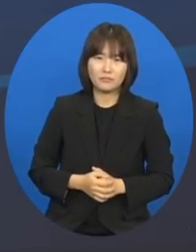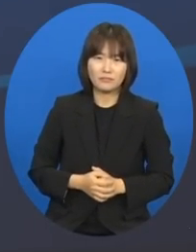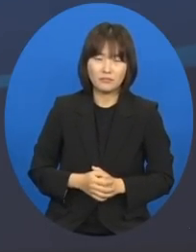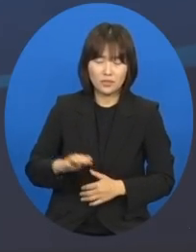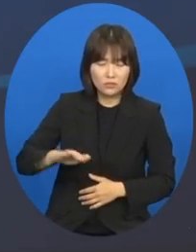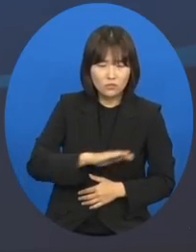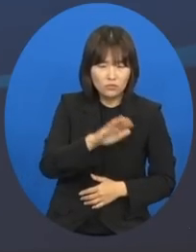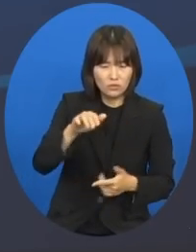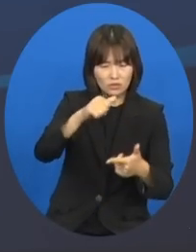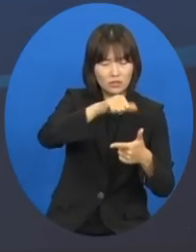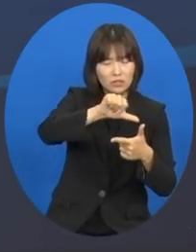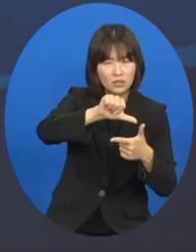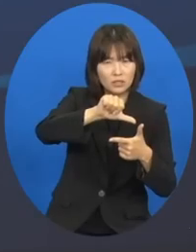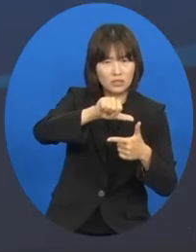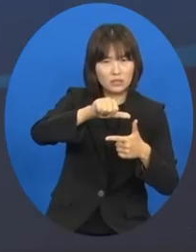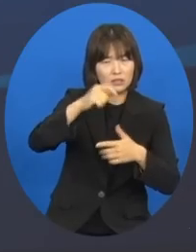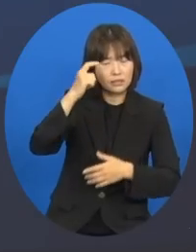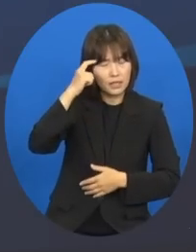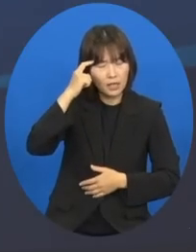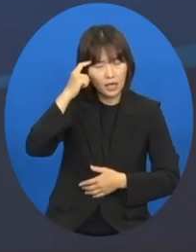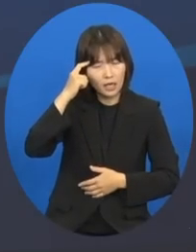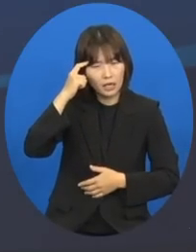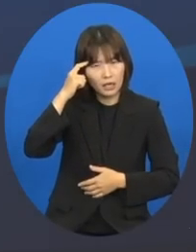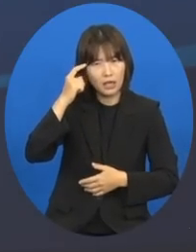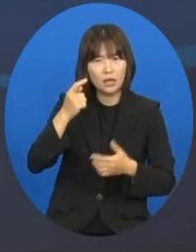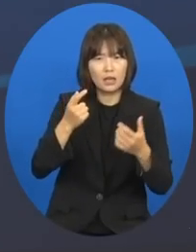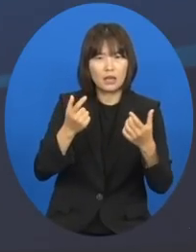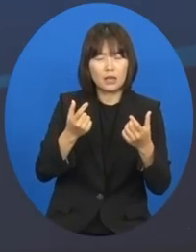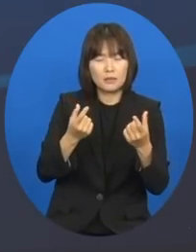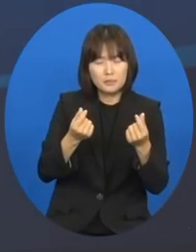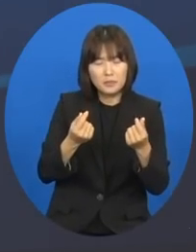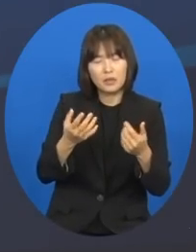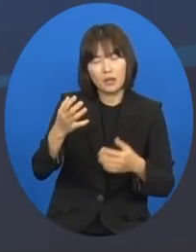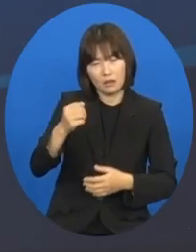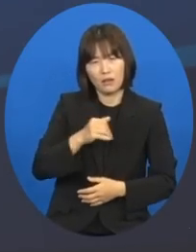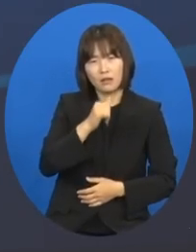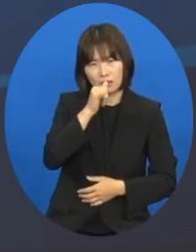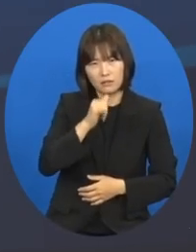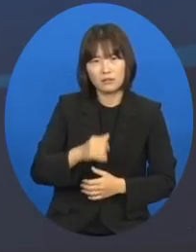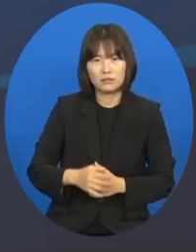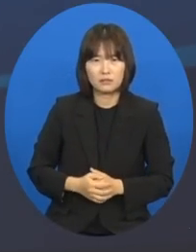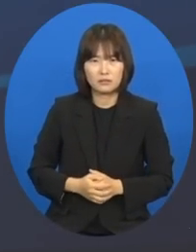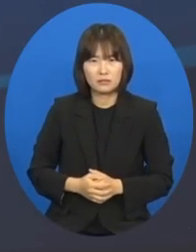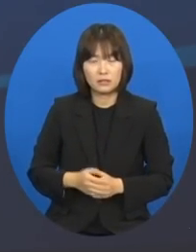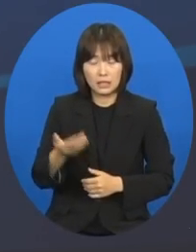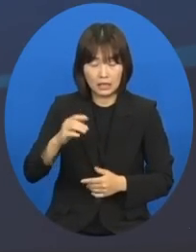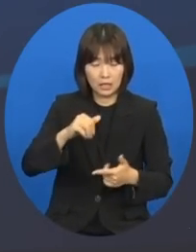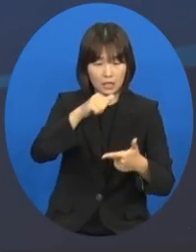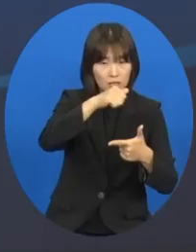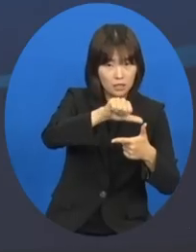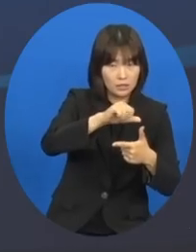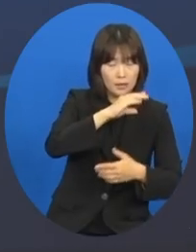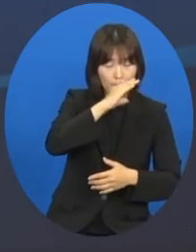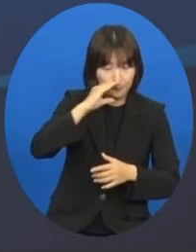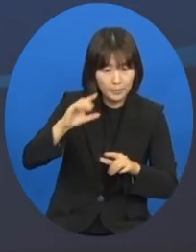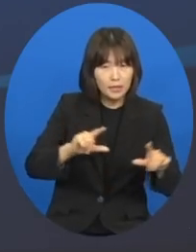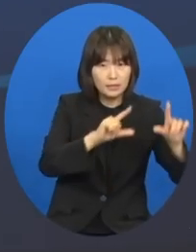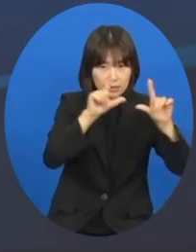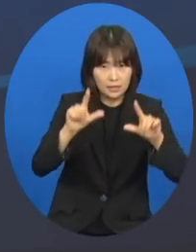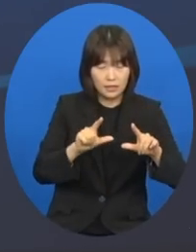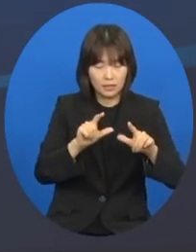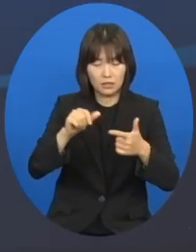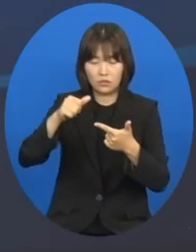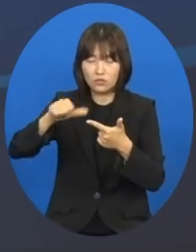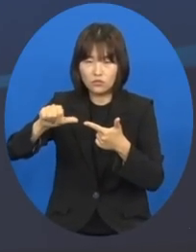많이 새겨져 있는 거예요 자 그런데이 첫째는 바른 생활 둘째는